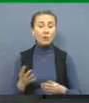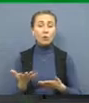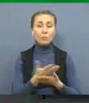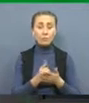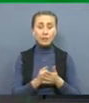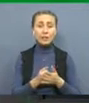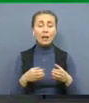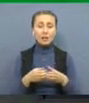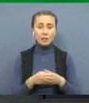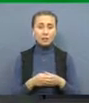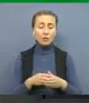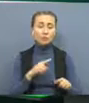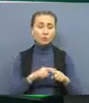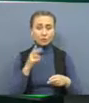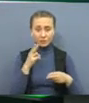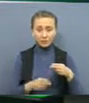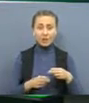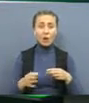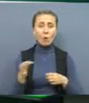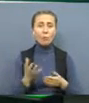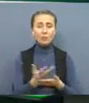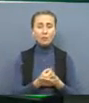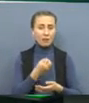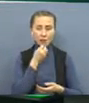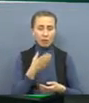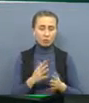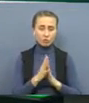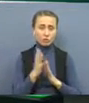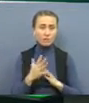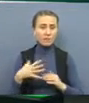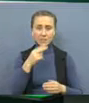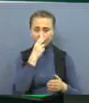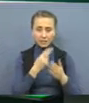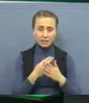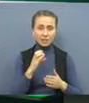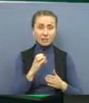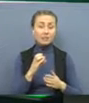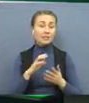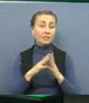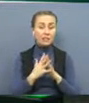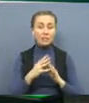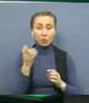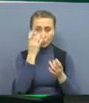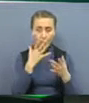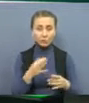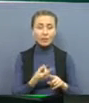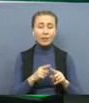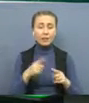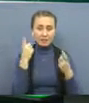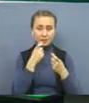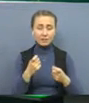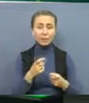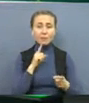уборочная кампания на стадии завершения. По области собран хороший урожай по всем видам сельскохозяйственных культур. Об этом стало известно в